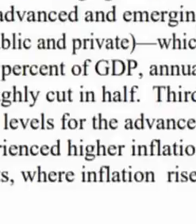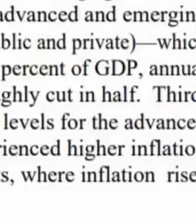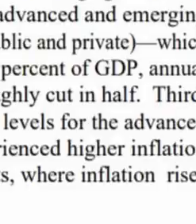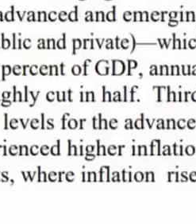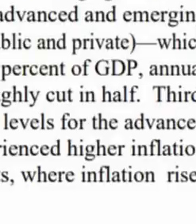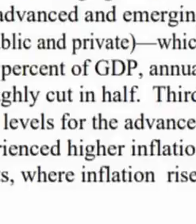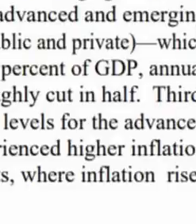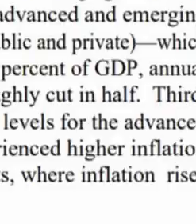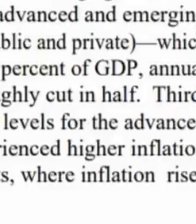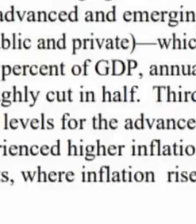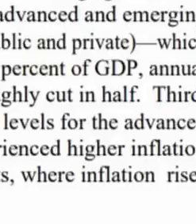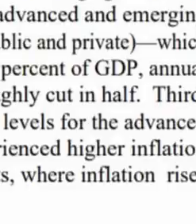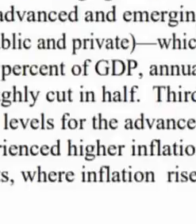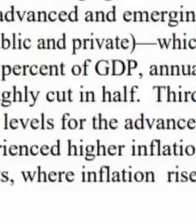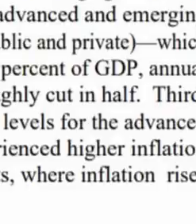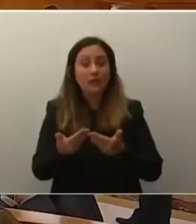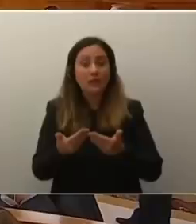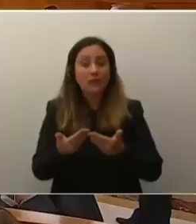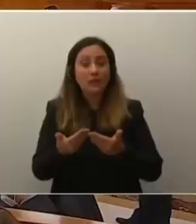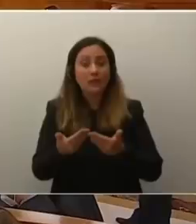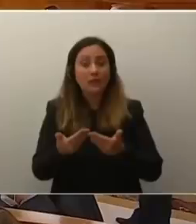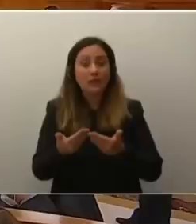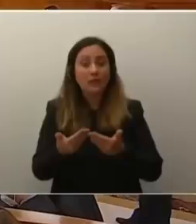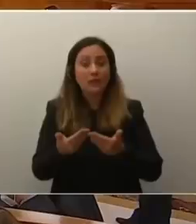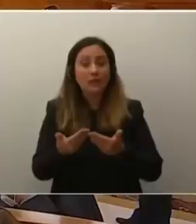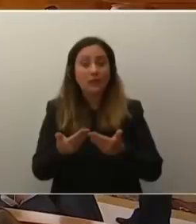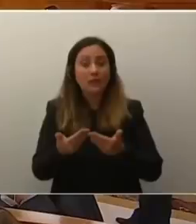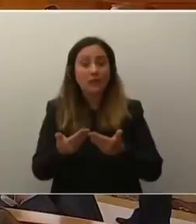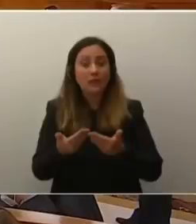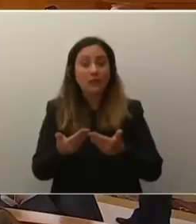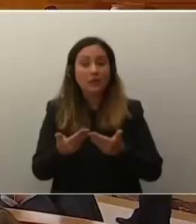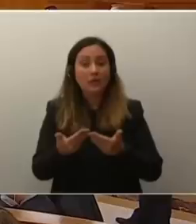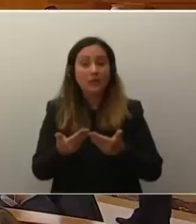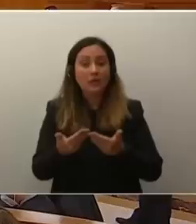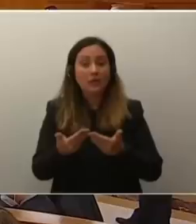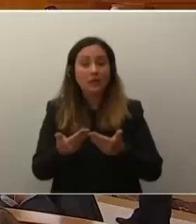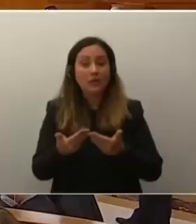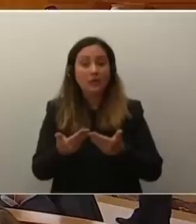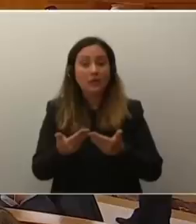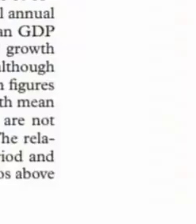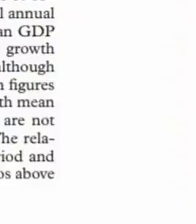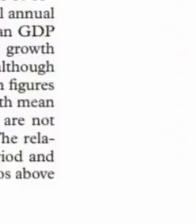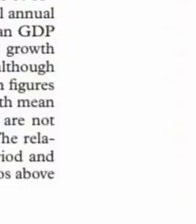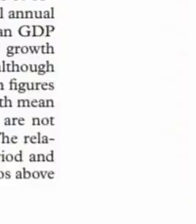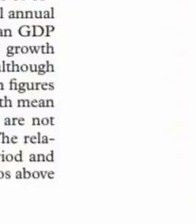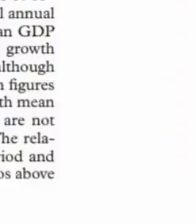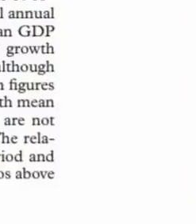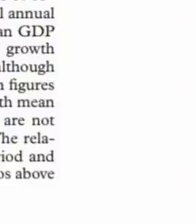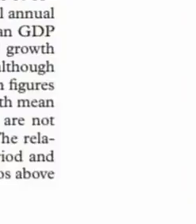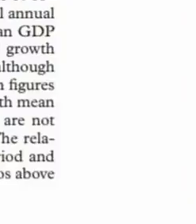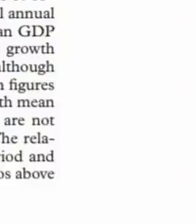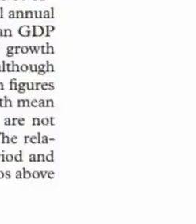mina la crescita del paese. Cosa che poi alla fine è stata smentita?